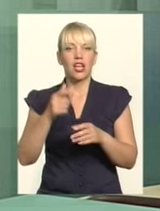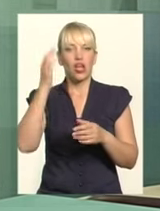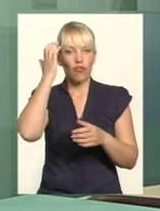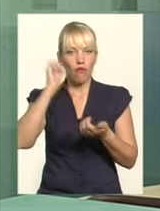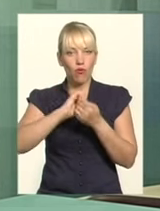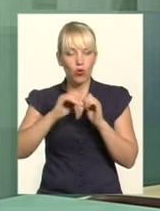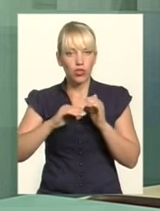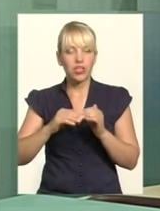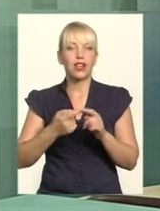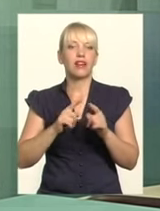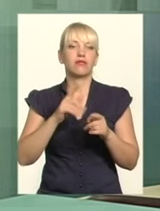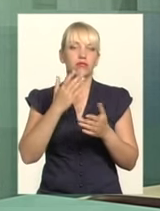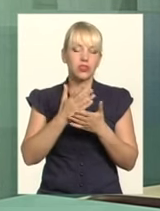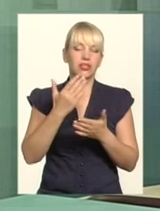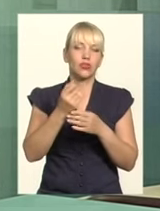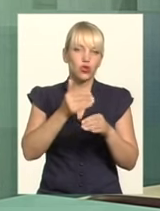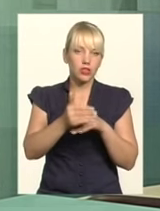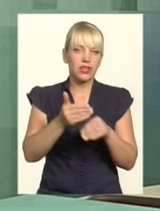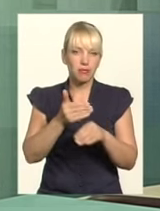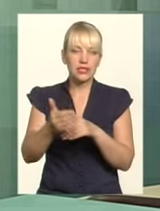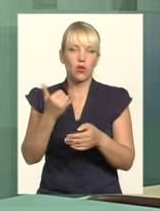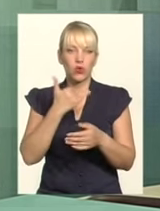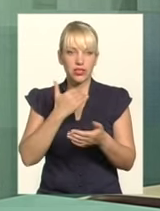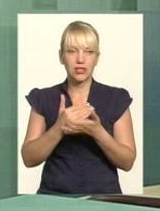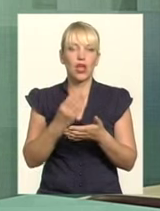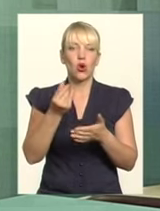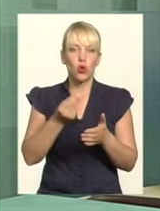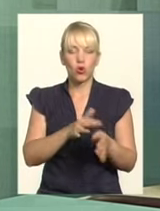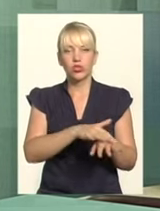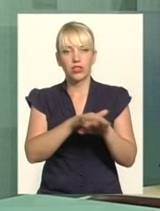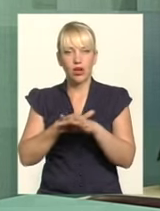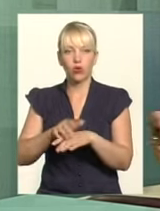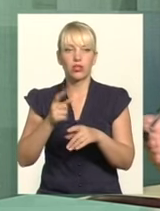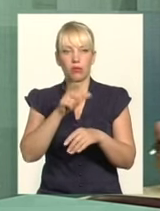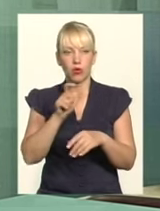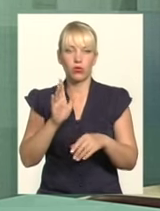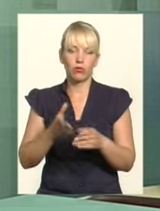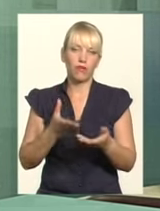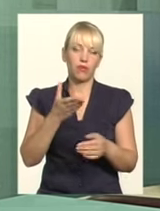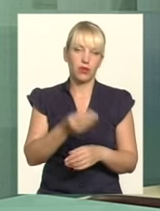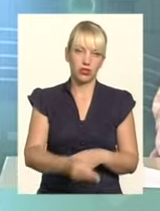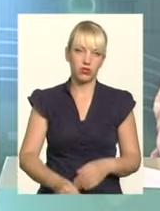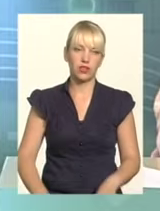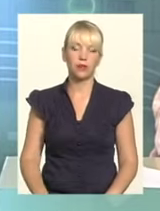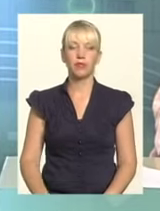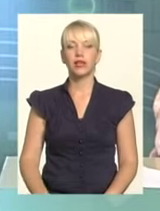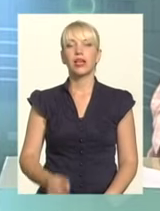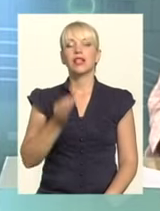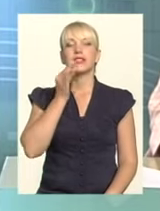зрозуміло, тут деякі є запізнення там на 1-2 місяці, гроші надходять, ми цим людям виплачуємо. Отака може бути ситуація. Скажіть, будь